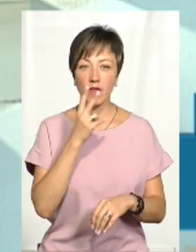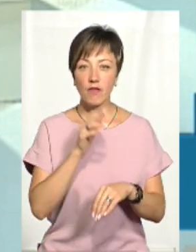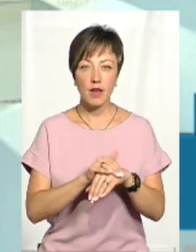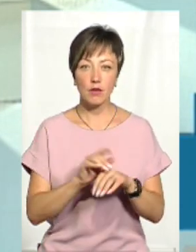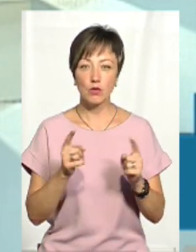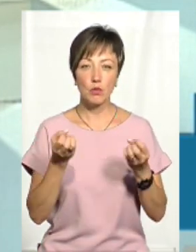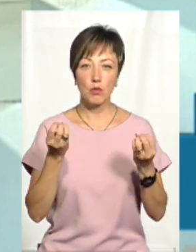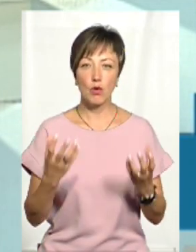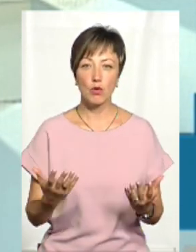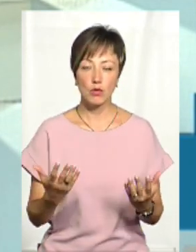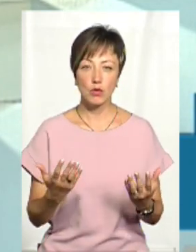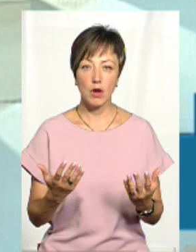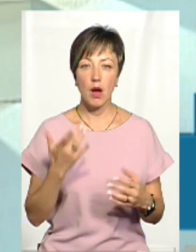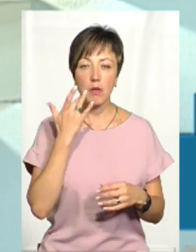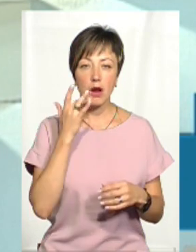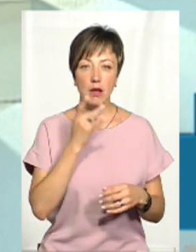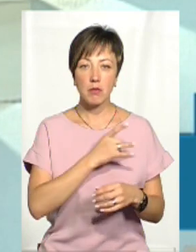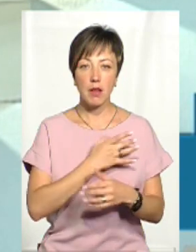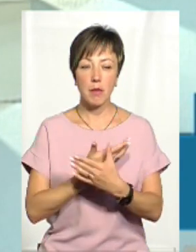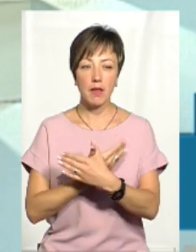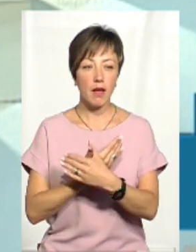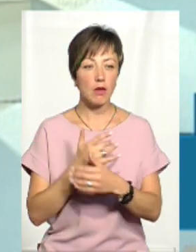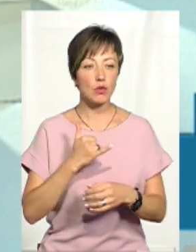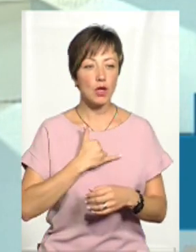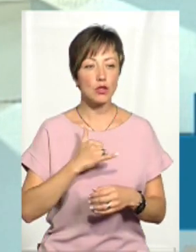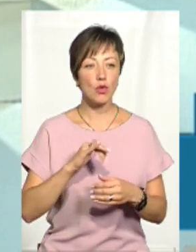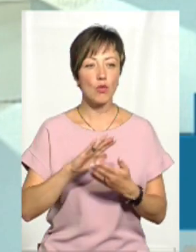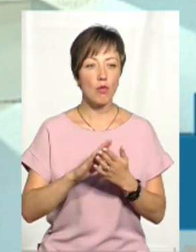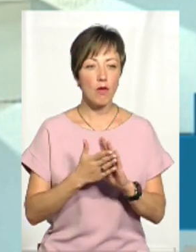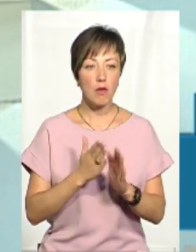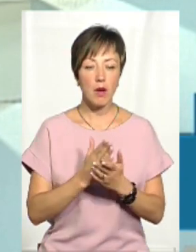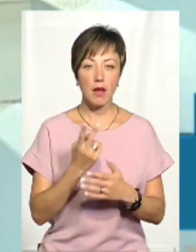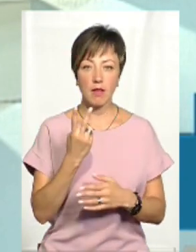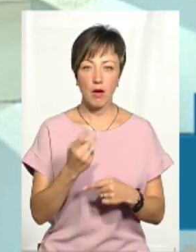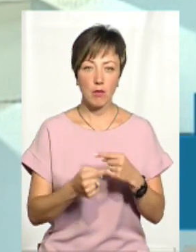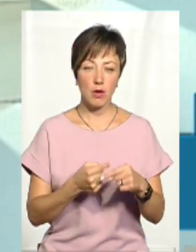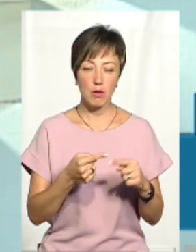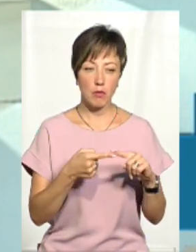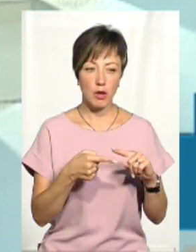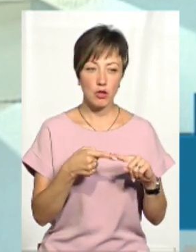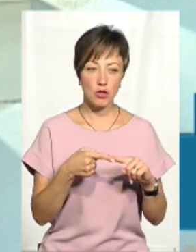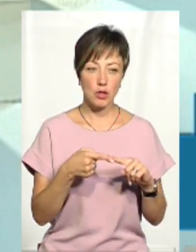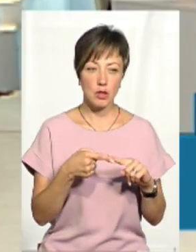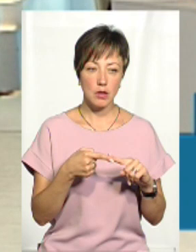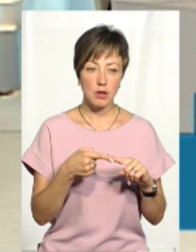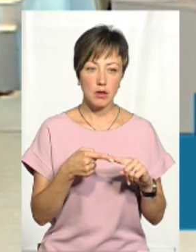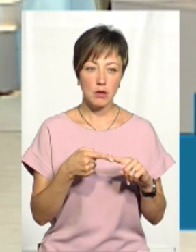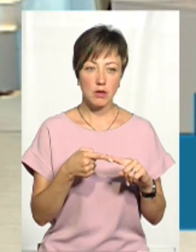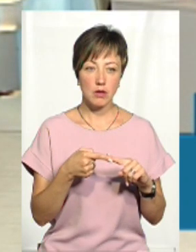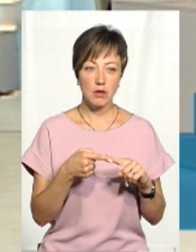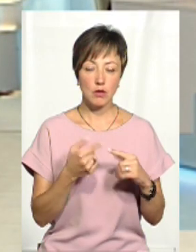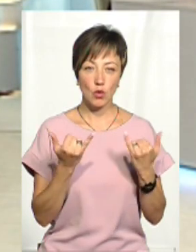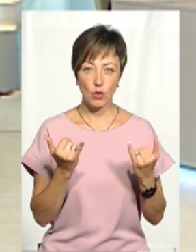Виявити дуже просто. Американський білий метелик в наших умовах має два покоління. Перше покоління в